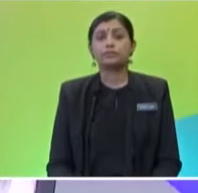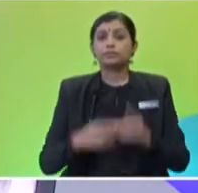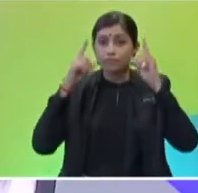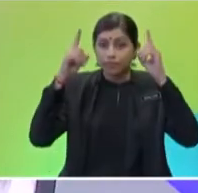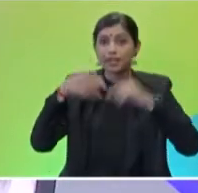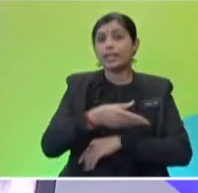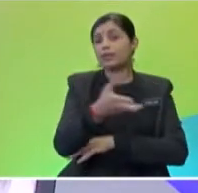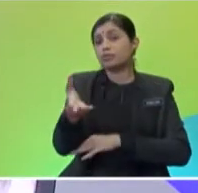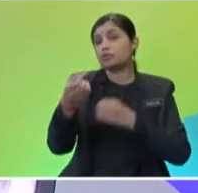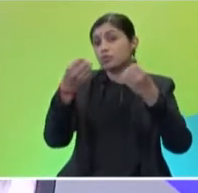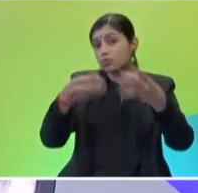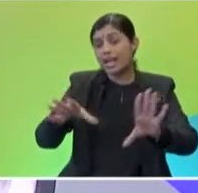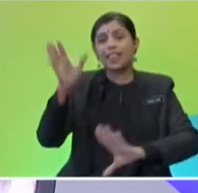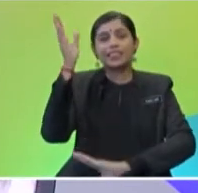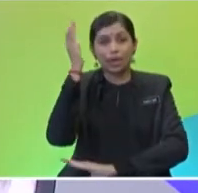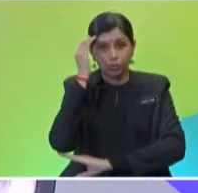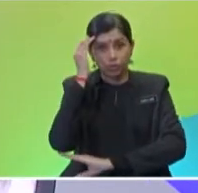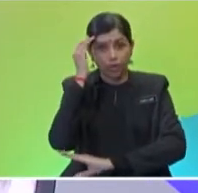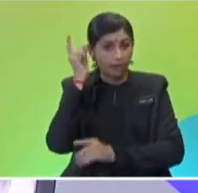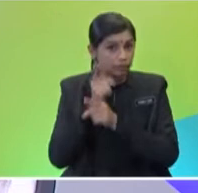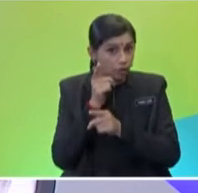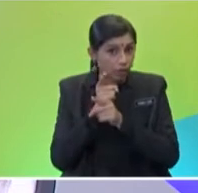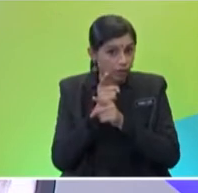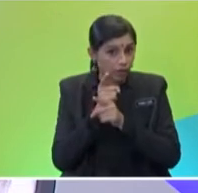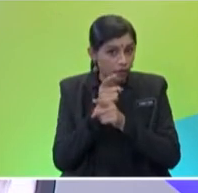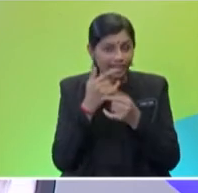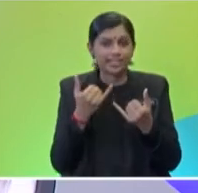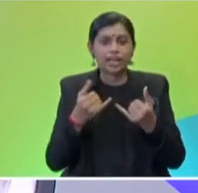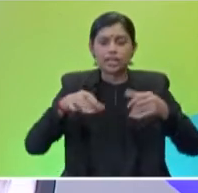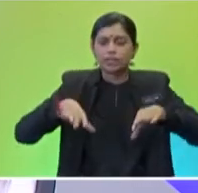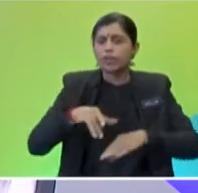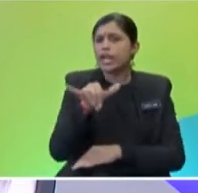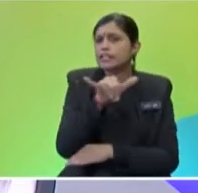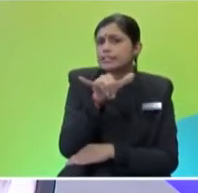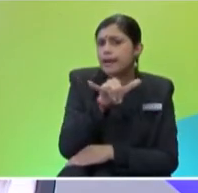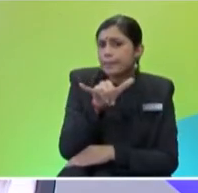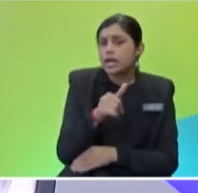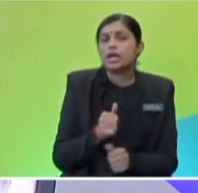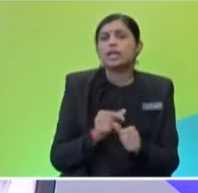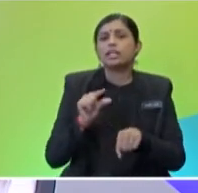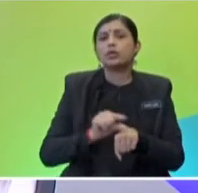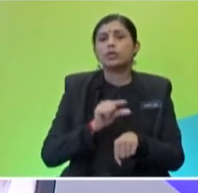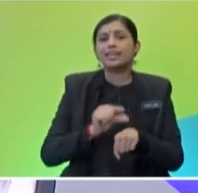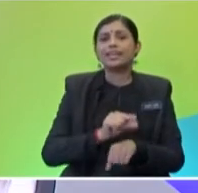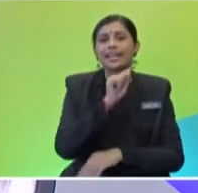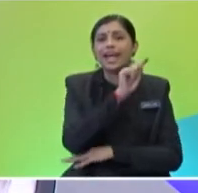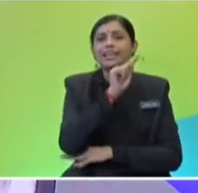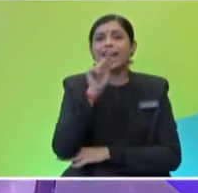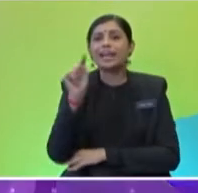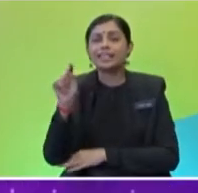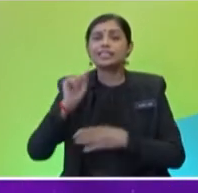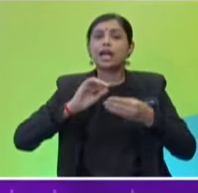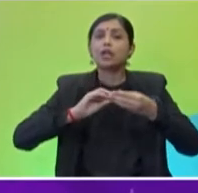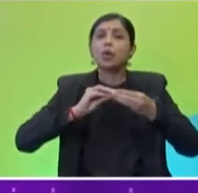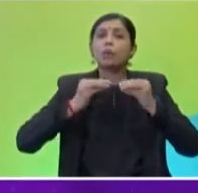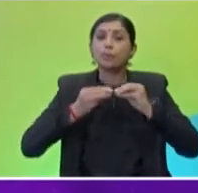kumpulan berapa-berapa ini kita boleh gambarkan melalui garis nombor. Ayuh kita perhatikan garis